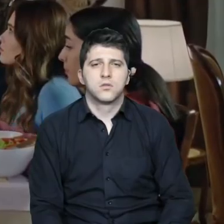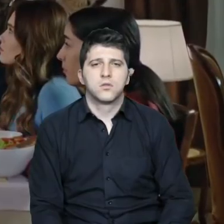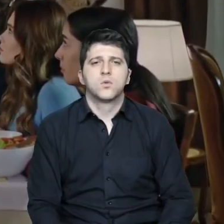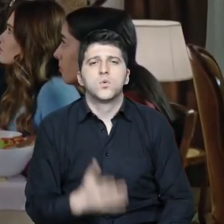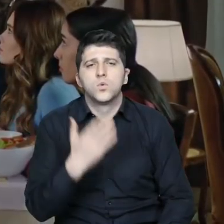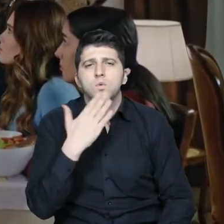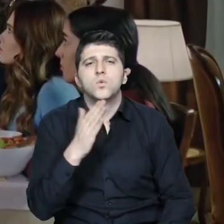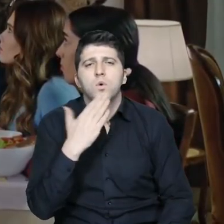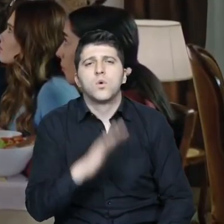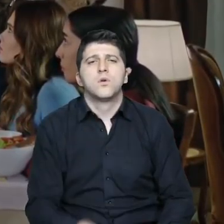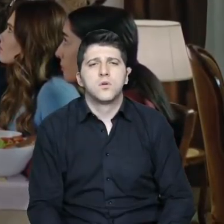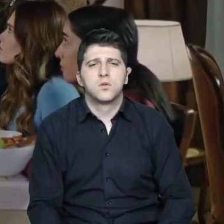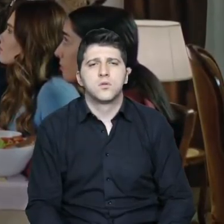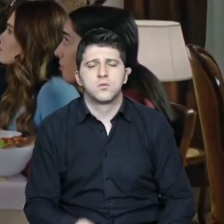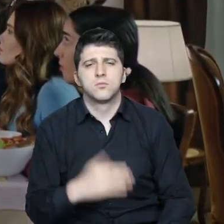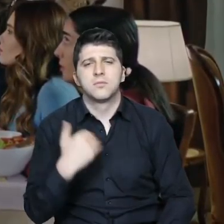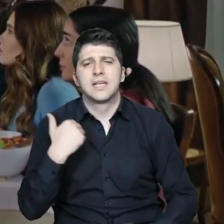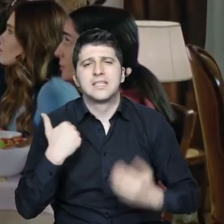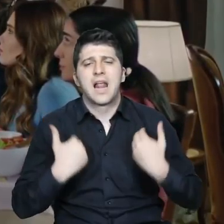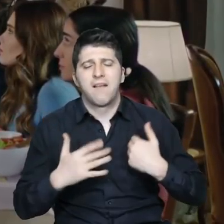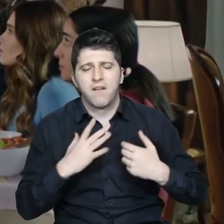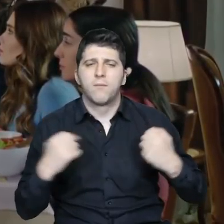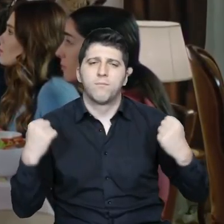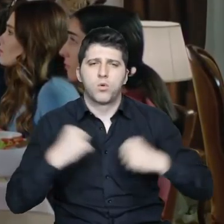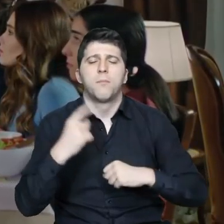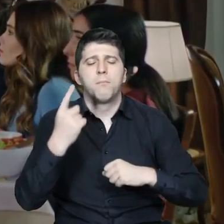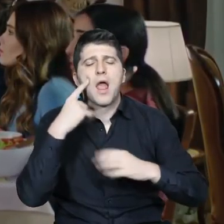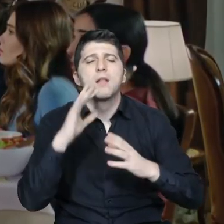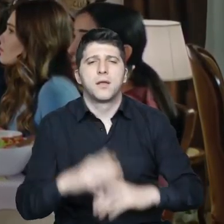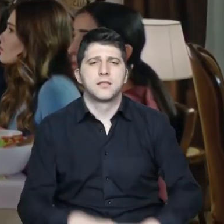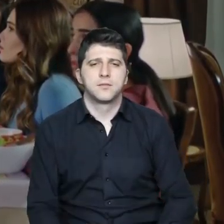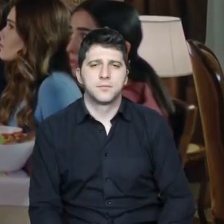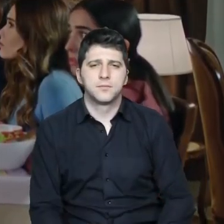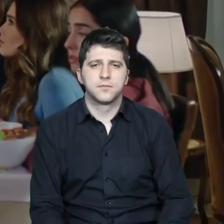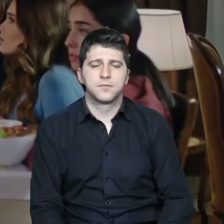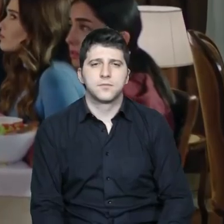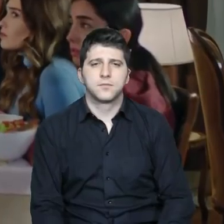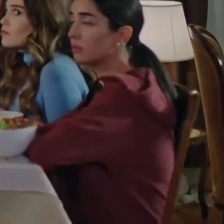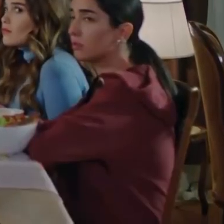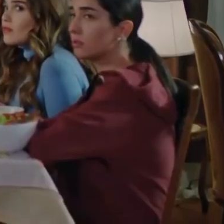Yok yok. Yeğenim var. Montumu da alırım. Merak etmeyin.